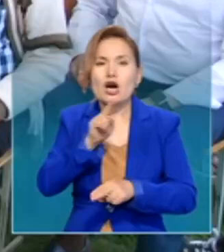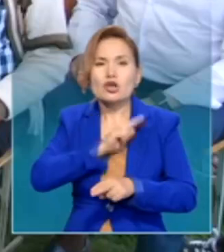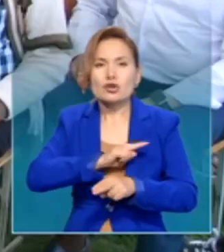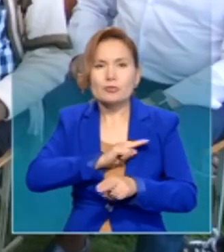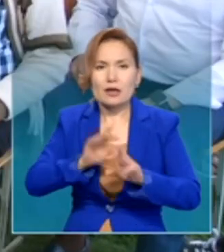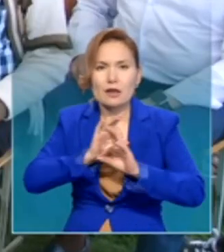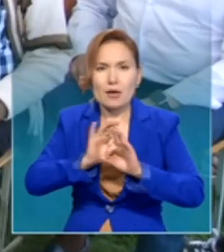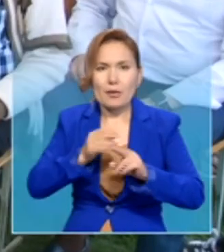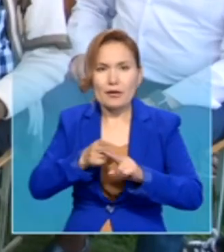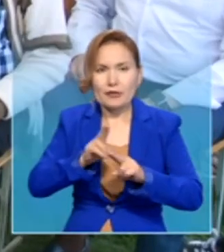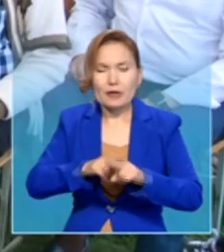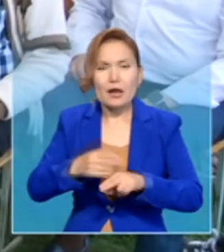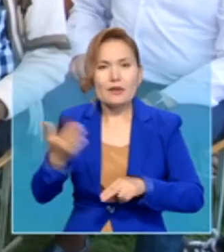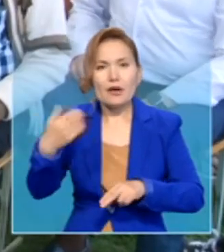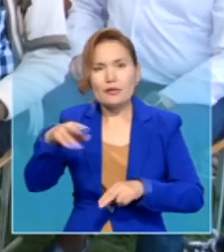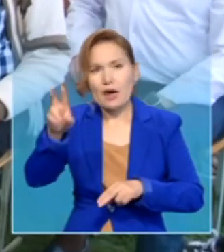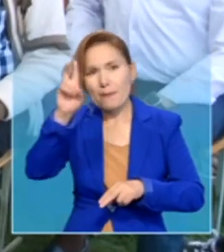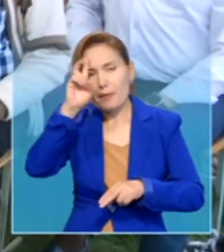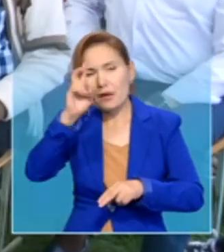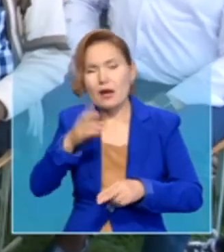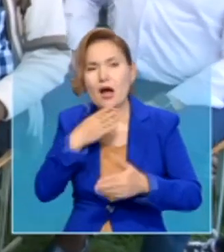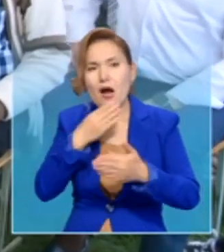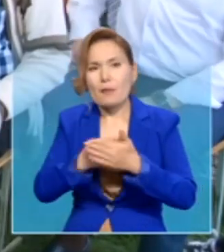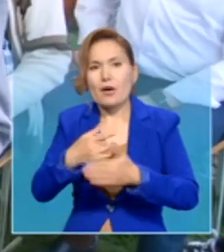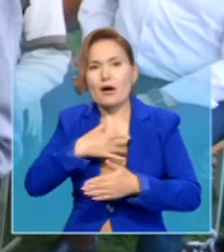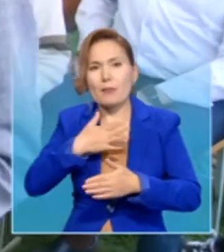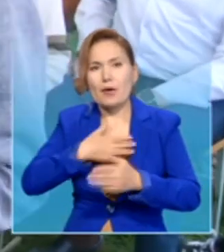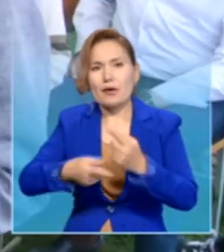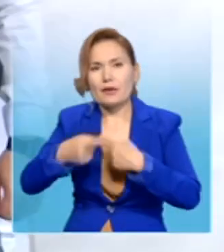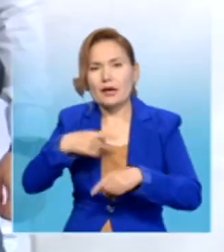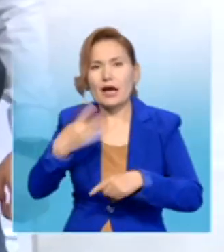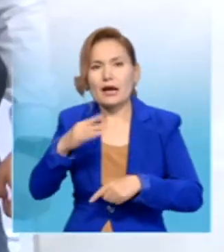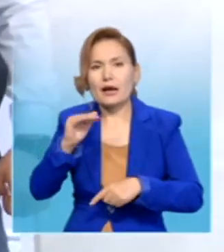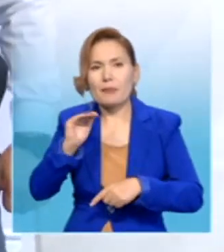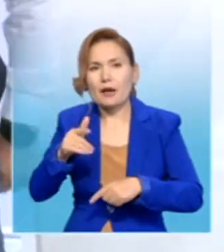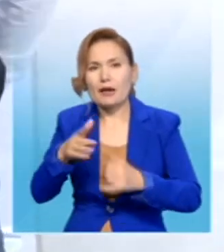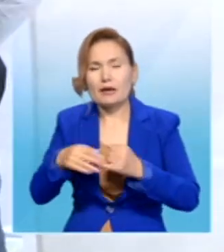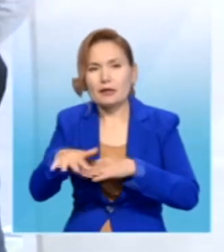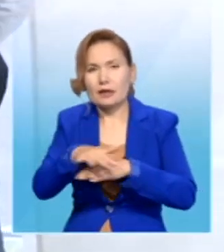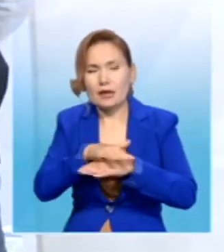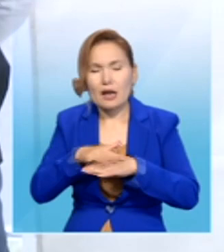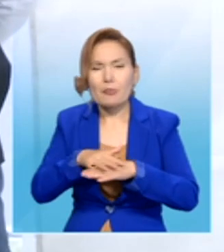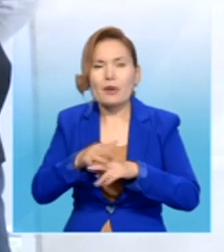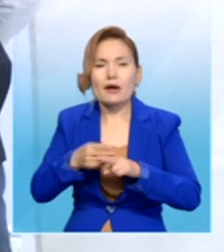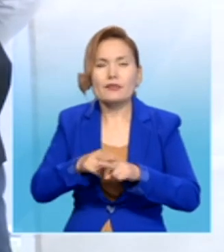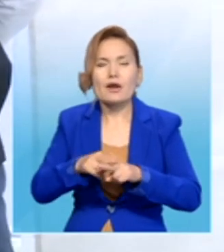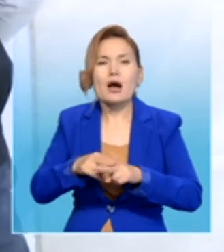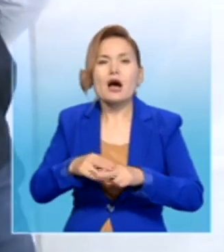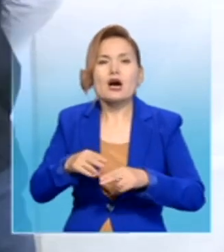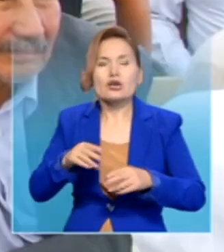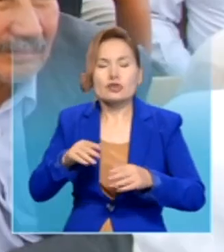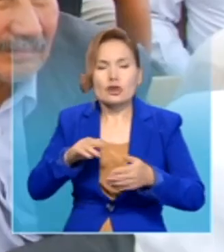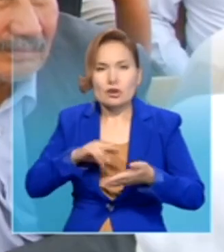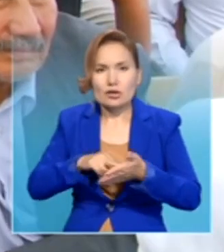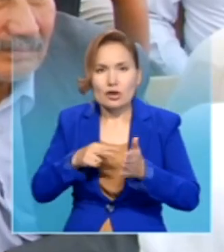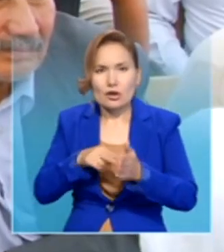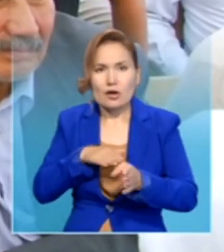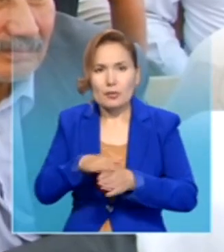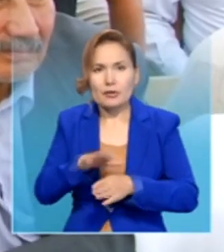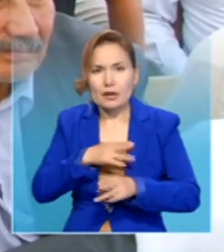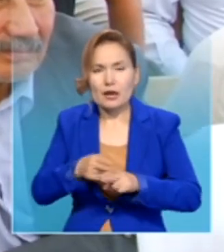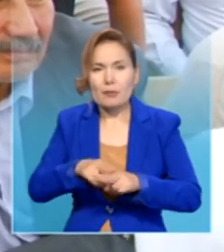жұмыстарды баяндады. Бұған дейін мемлекет меншігіне қайтарылған жерлердің 40 мың гектарға жуығы егістік, яғни жоспар 105%-ға